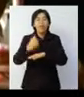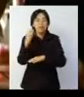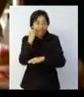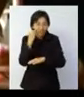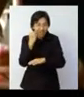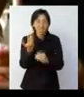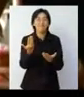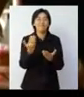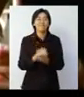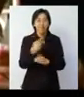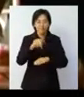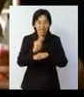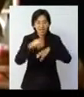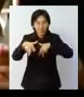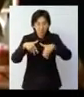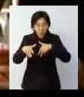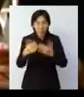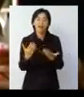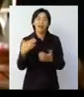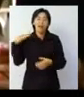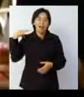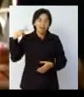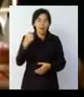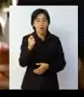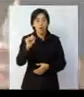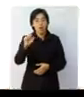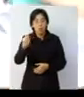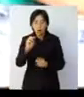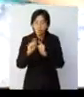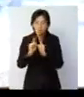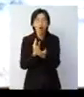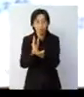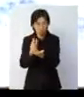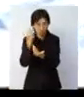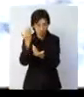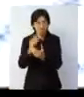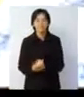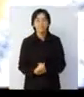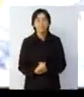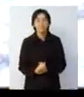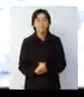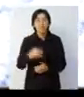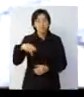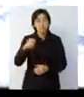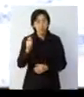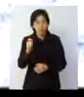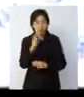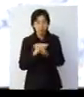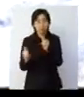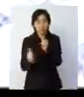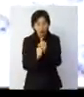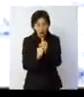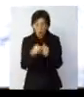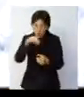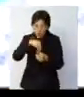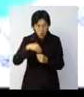อะไรผู้ใหญ่บ้านแล้วก็ประธานชุมชนนั้นหรือแม้แต่อสม.ที่เขารู้จักนะครับ ทำไมถึงเพราะว่าโดยปกติแล้ว PA เ